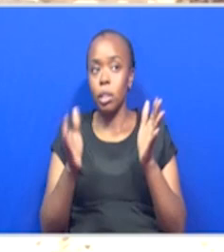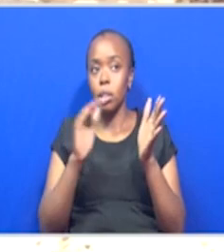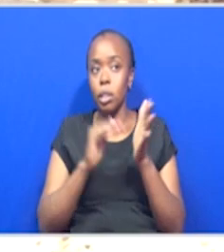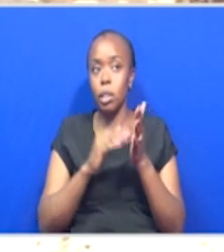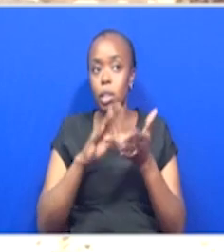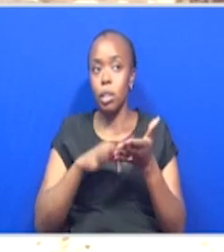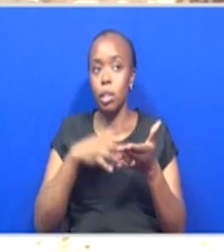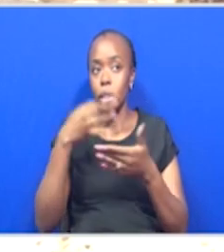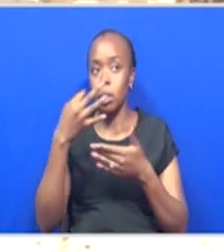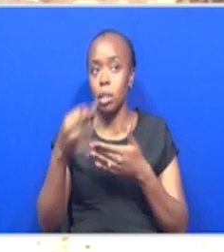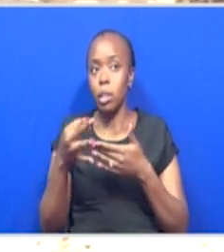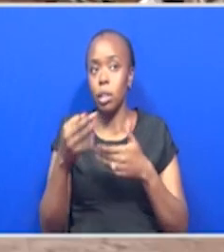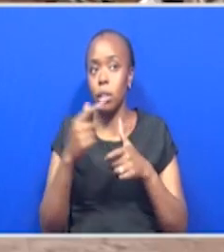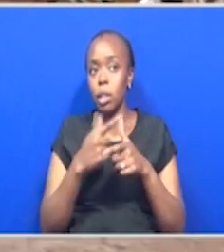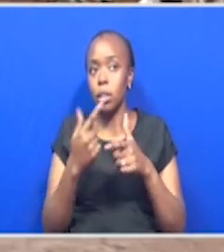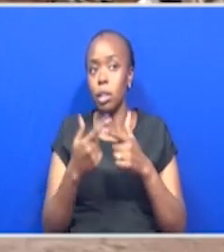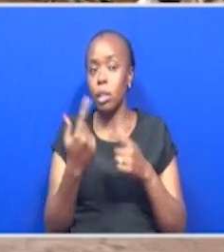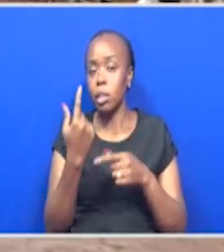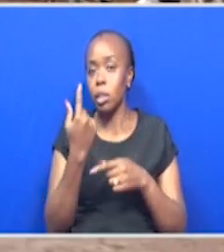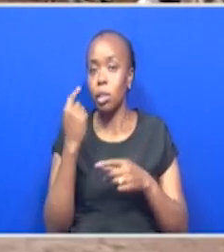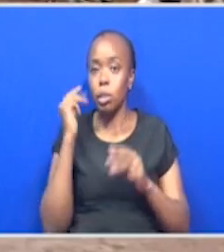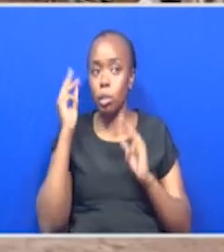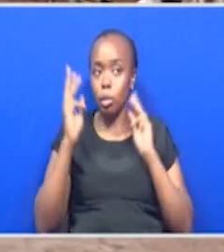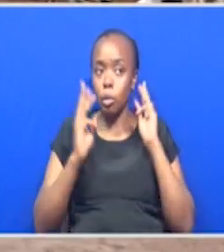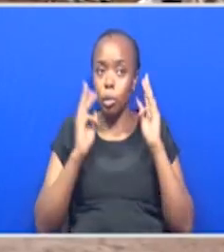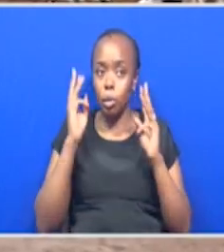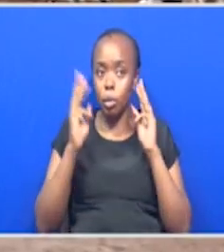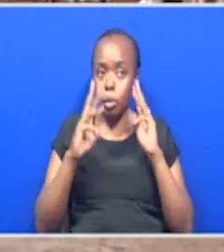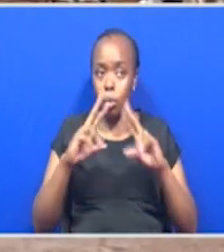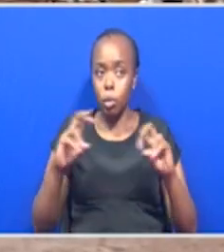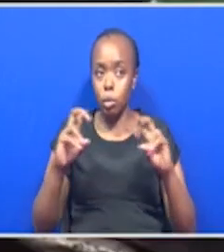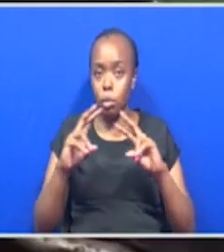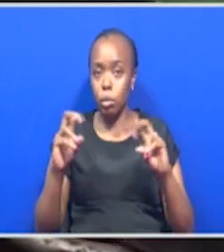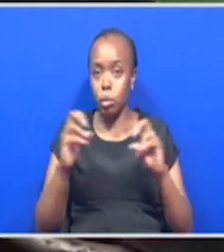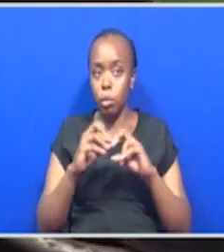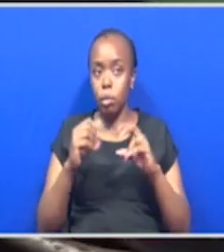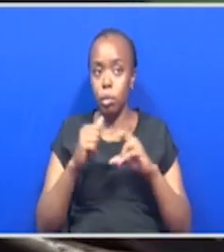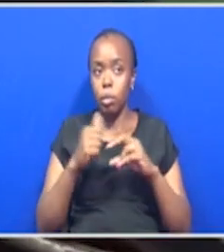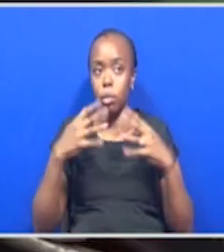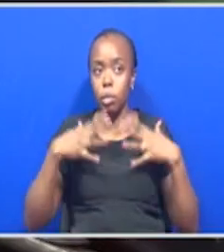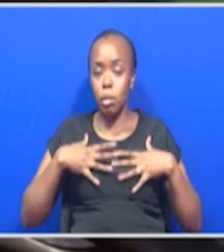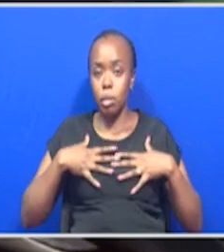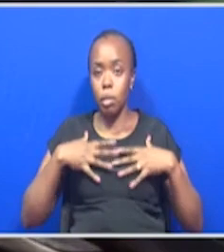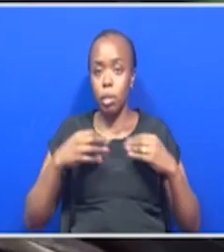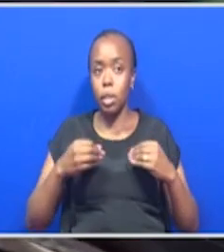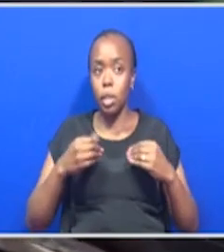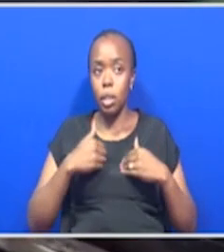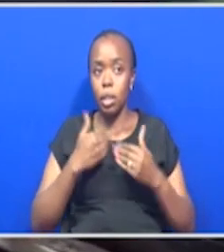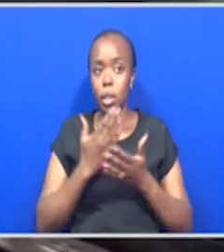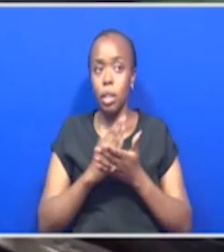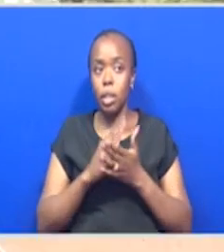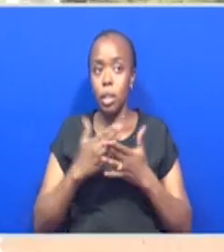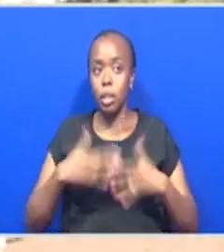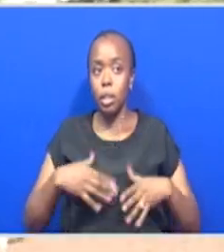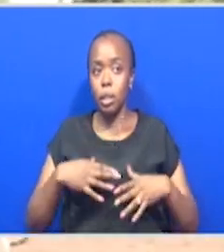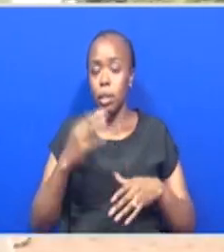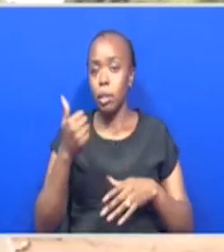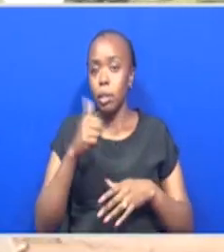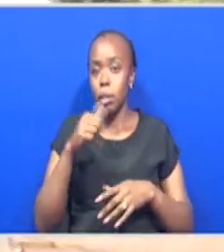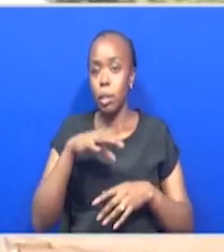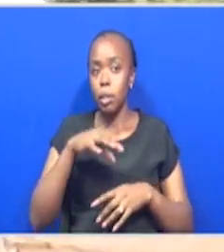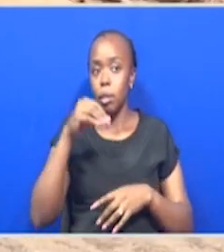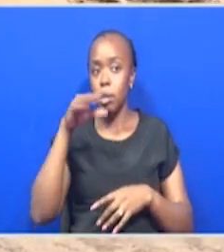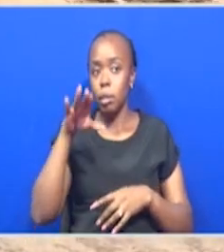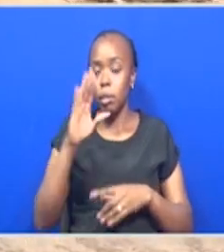kwa mto, tunakaa tu na hofu. The search for bodies seems to be coming to an end, with some victims saying that they are here to find their